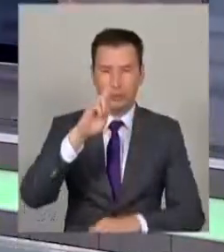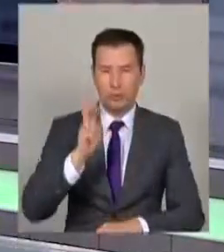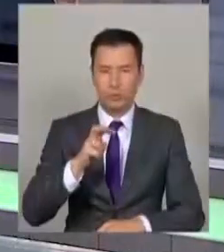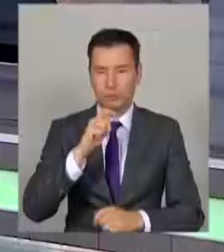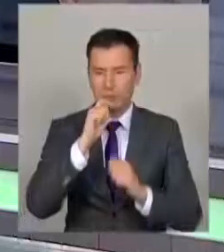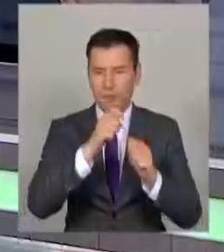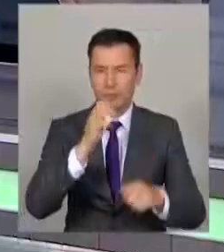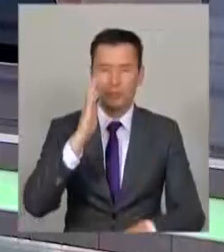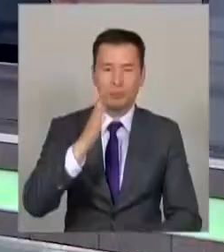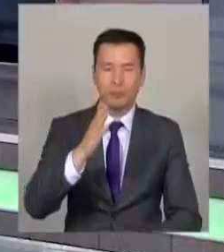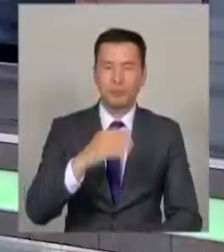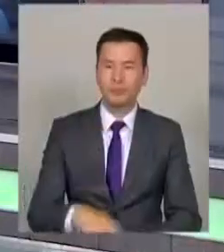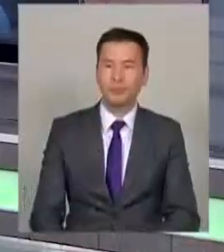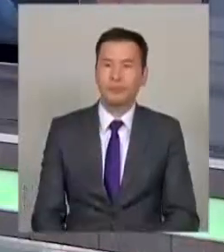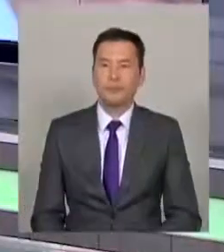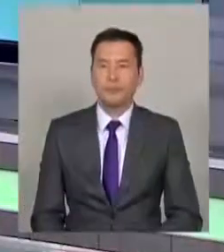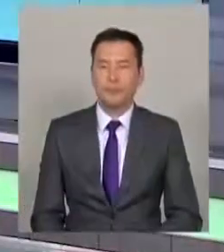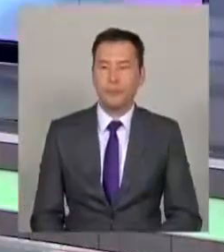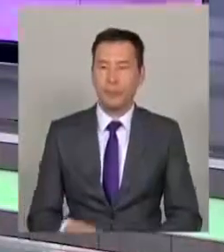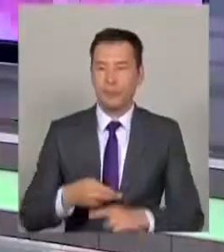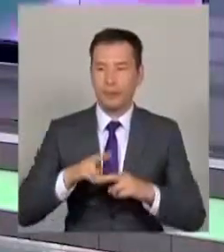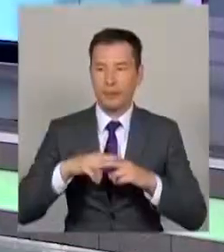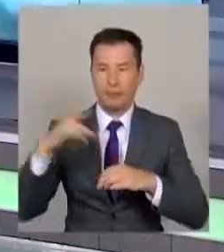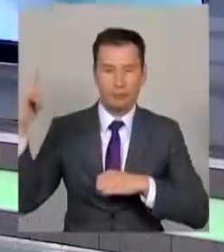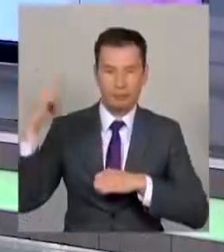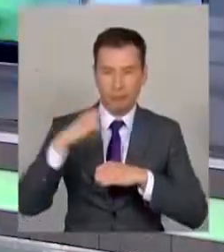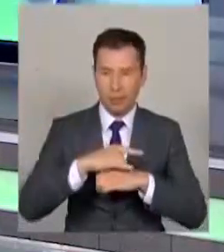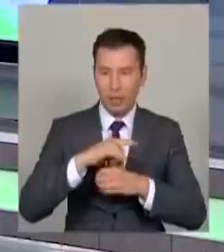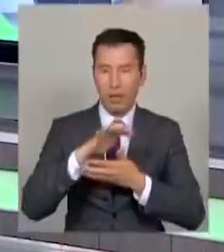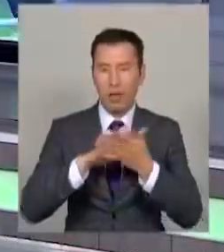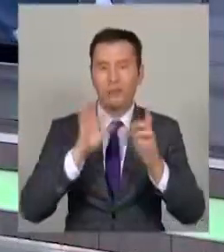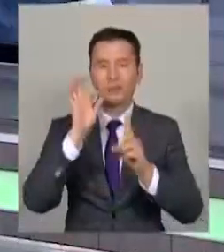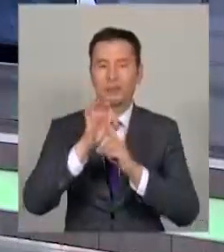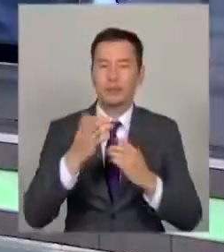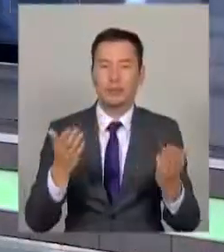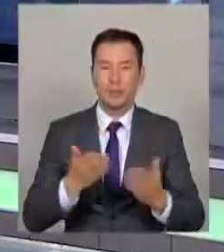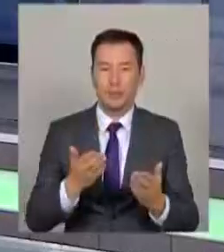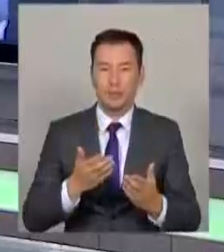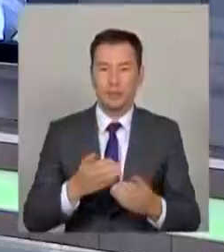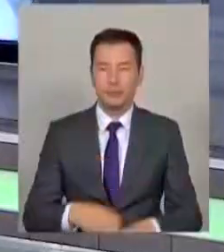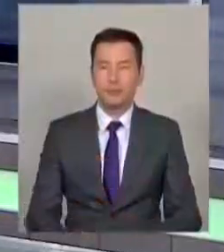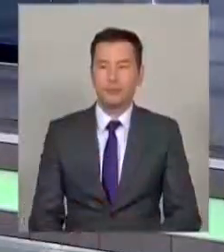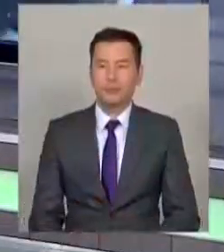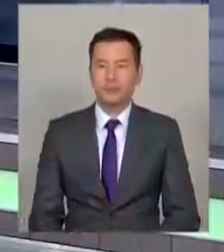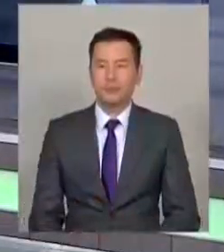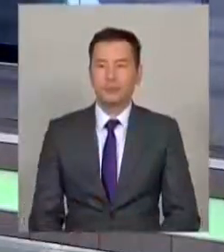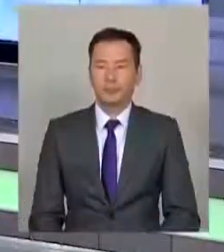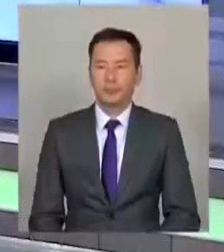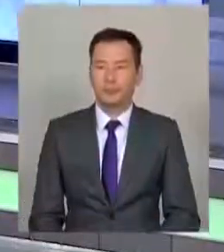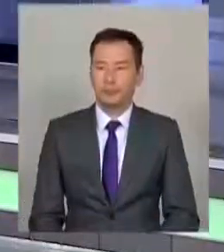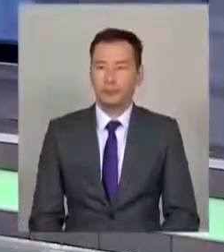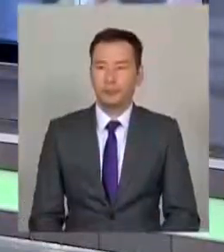дәстүрі бойынша күтіп алған еді. Екі бөлек рейспен келген боксшыларымыздың ендігі жоспары қандай? Өмір Серікбекұлы отандастарымызды қарсы алу